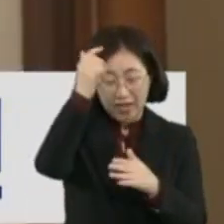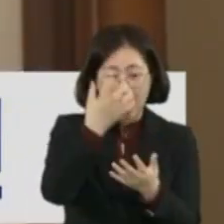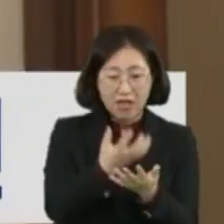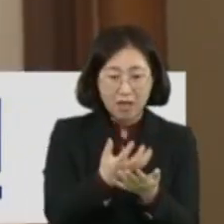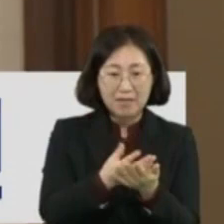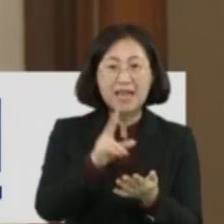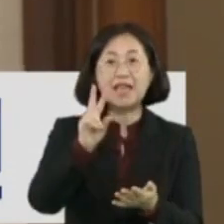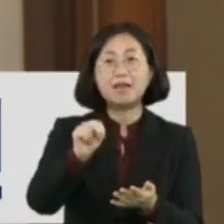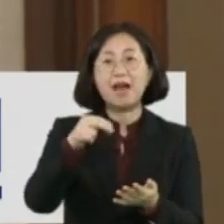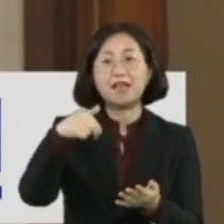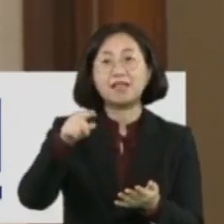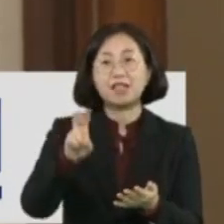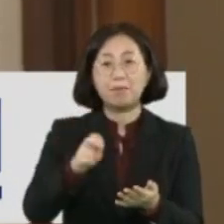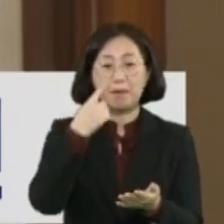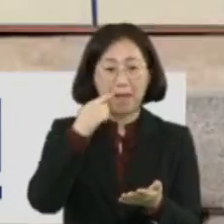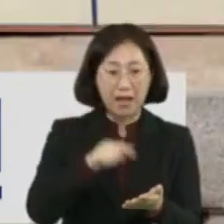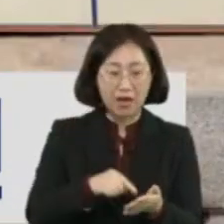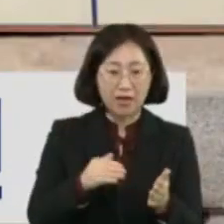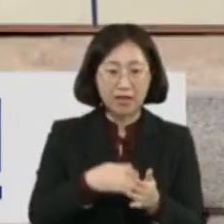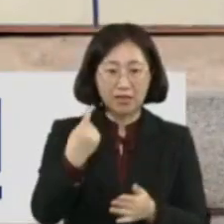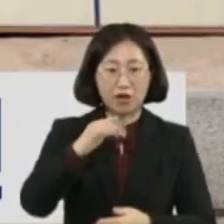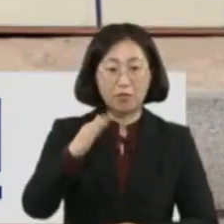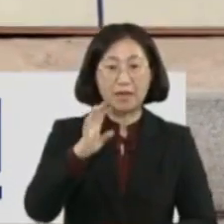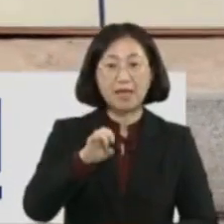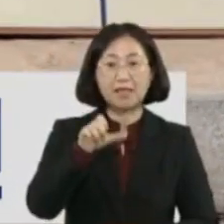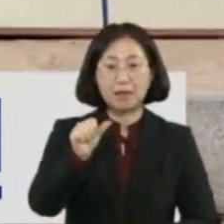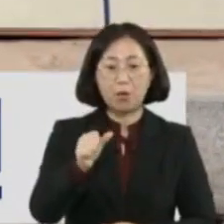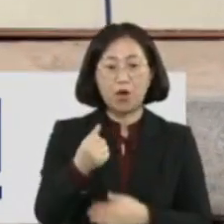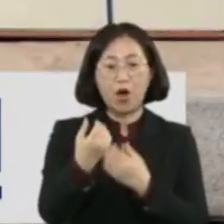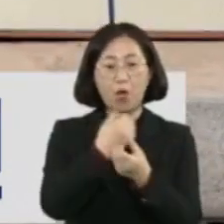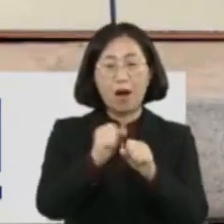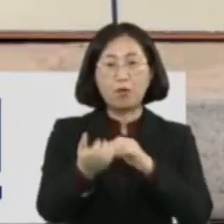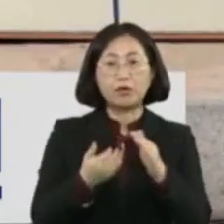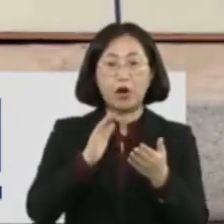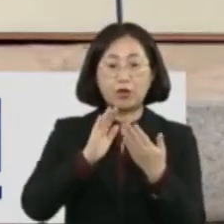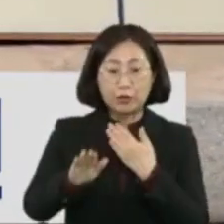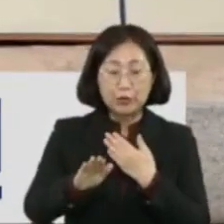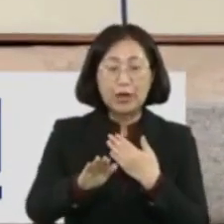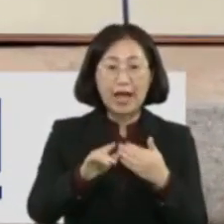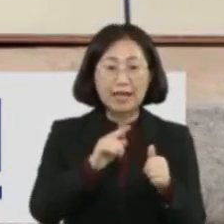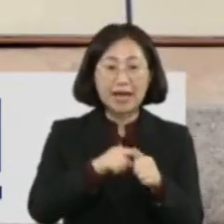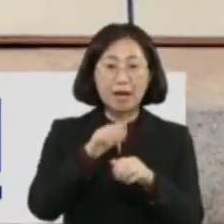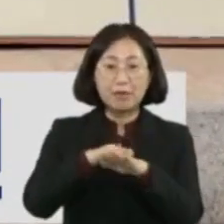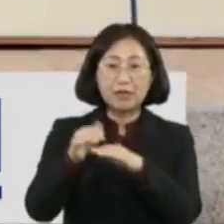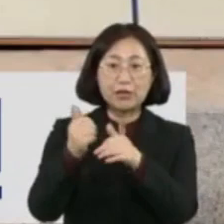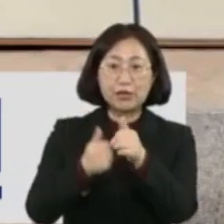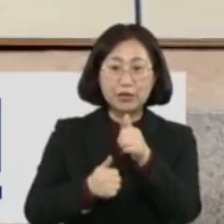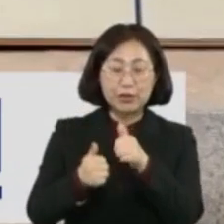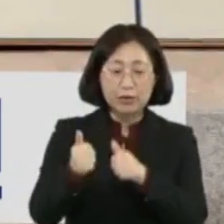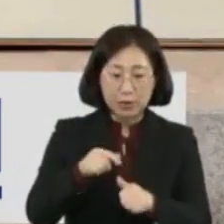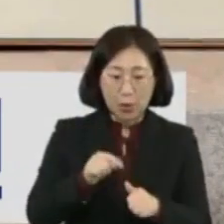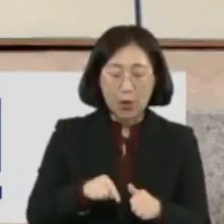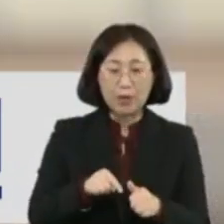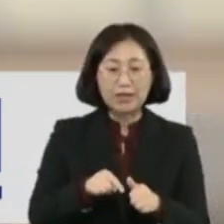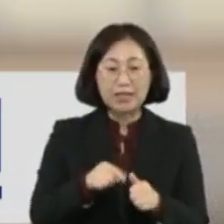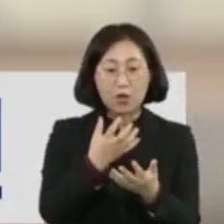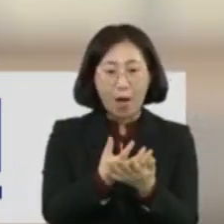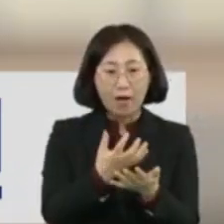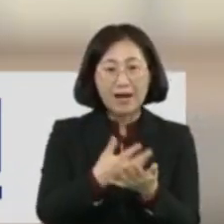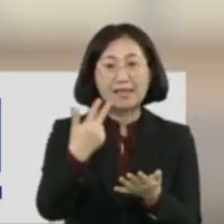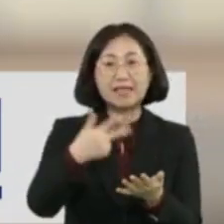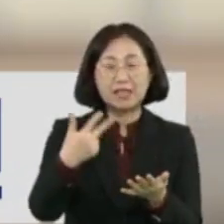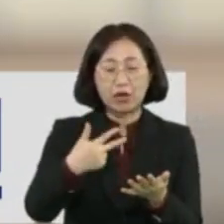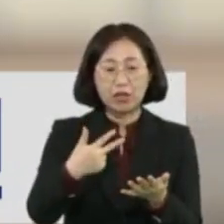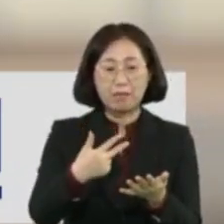점이 발견됐습니다. 1945년 광복을 전후에 며남 선생 증손이 고서와 중요 관찰 7천여